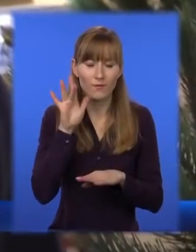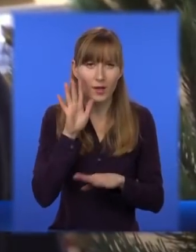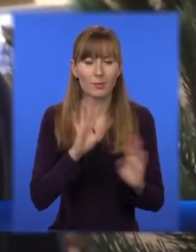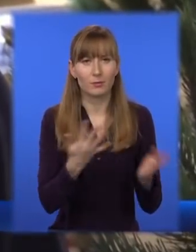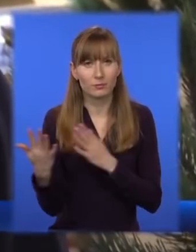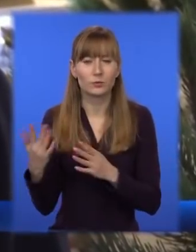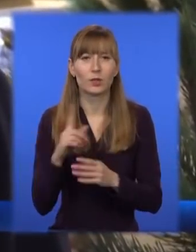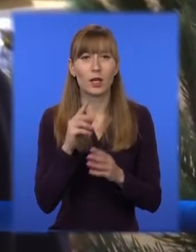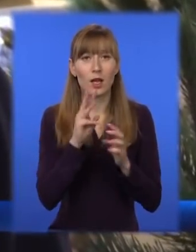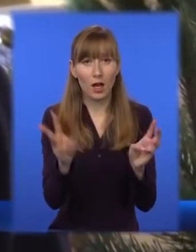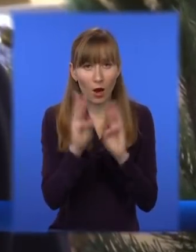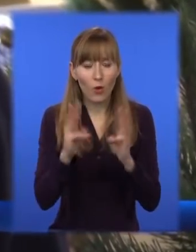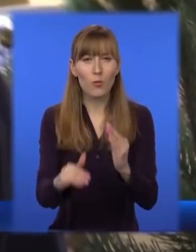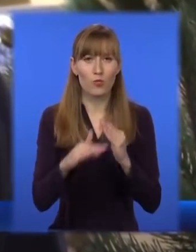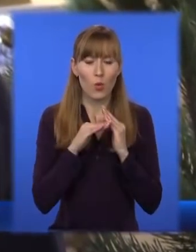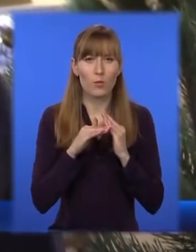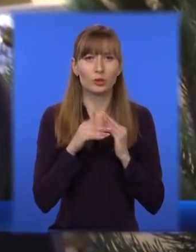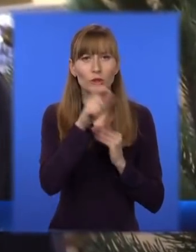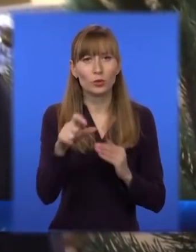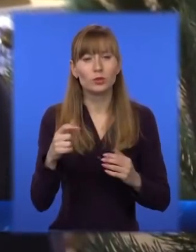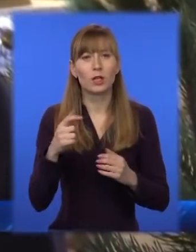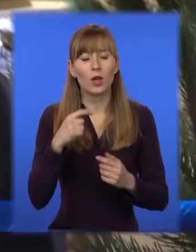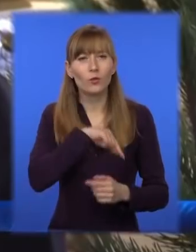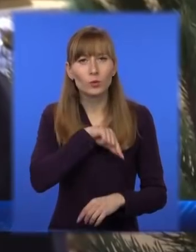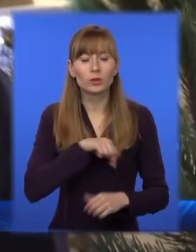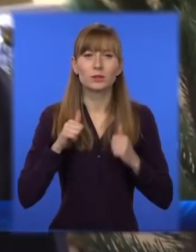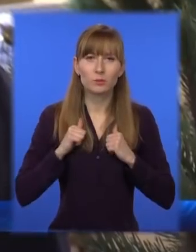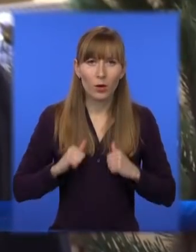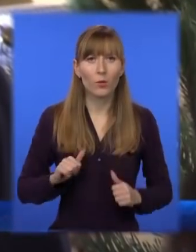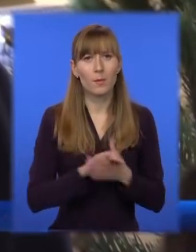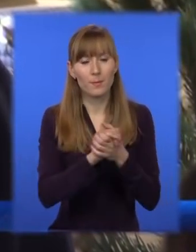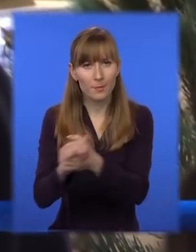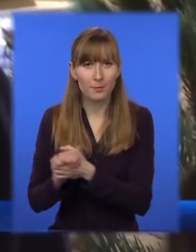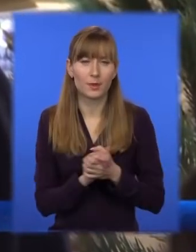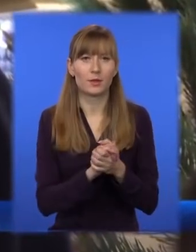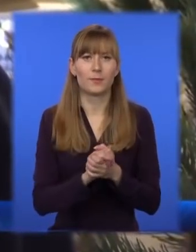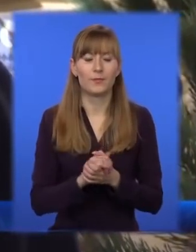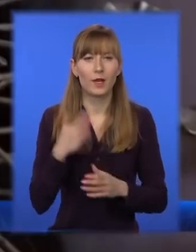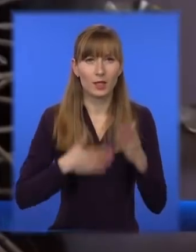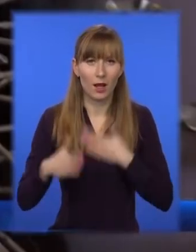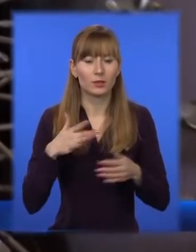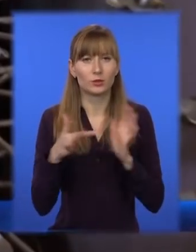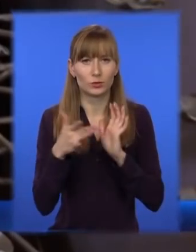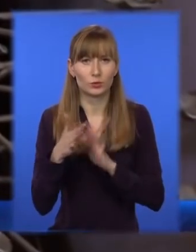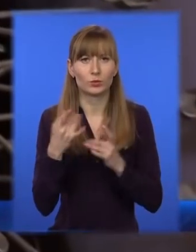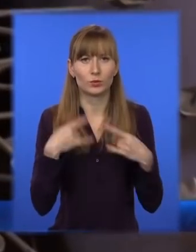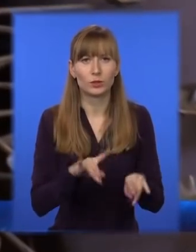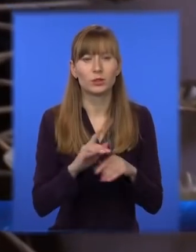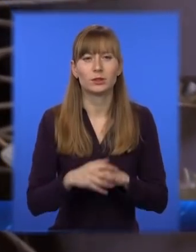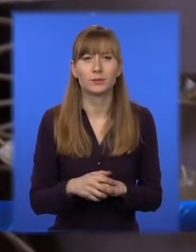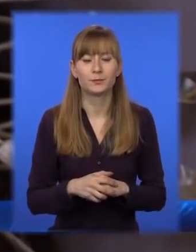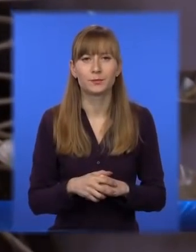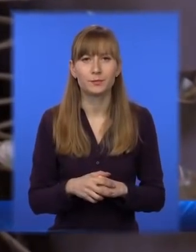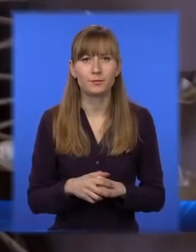засіявся мир, спокій, і особливо, щоб люди відчули ту радість, особливо народженого Христа. Вже з Херсонщини